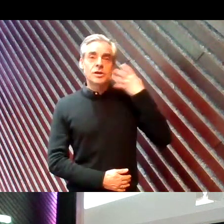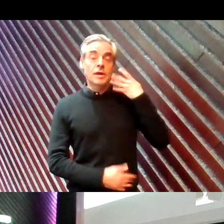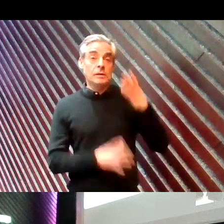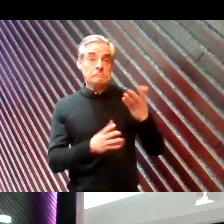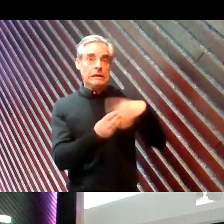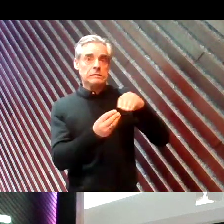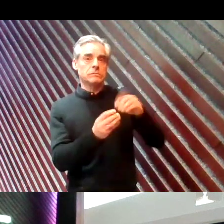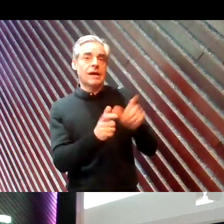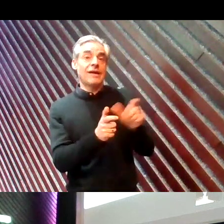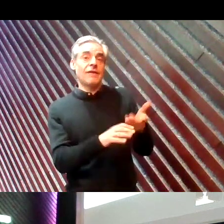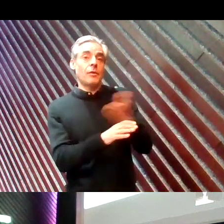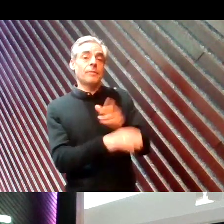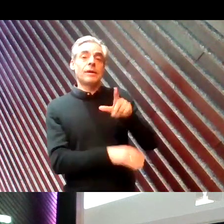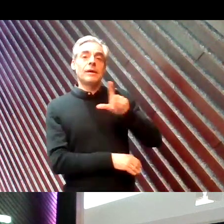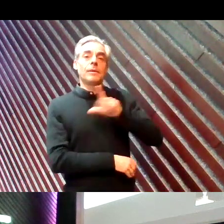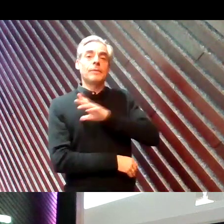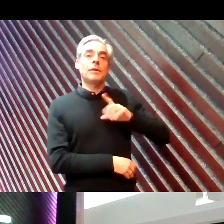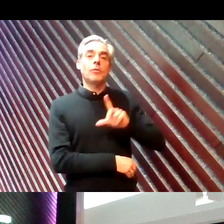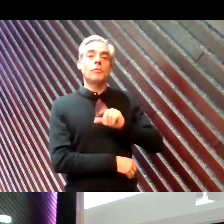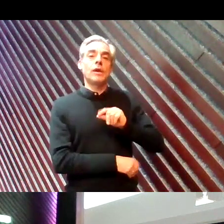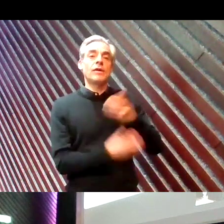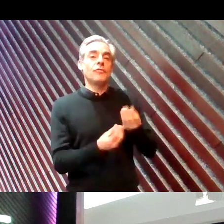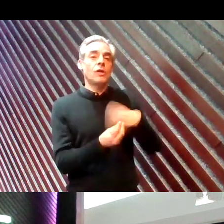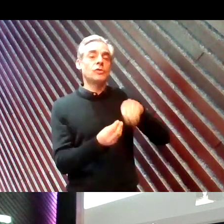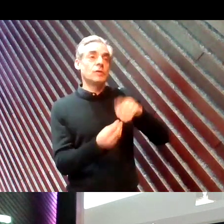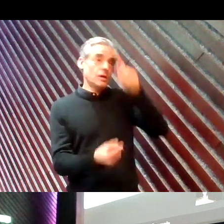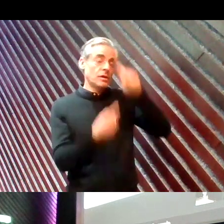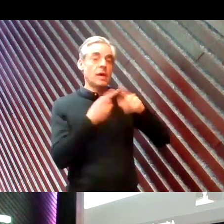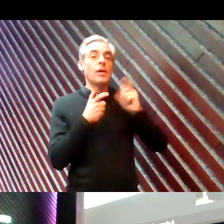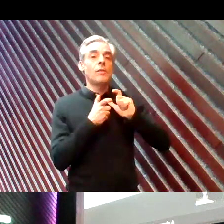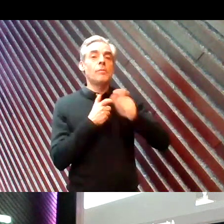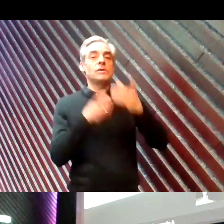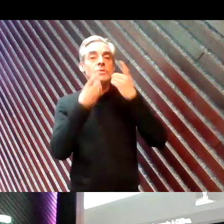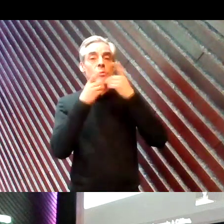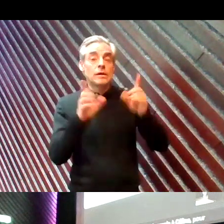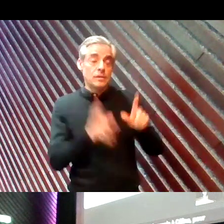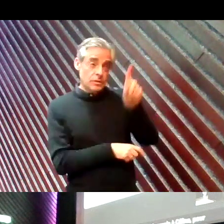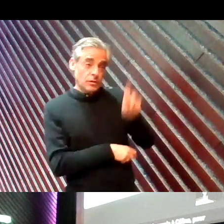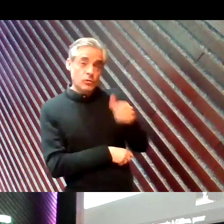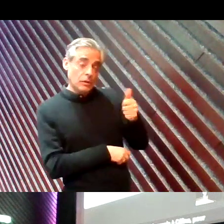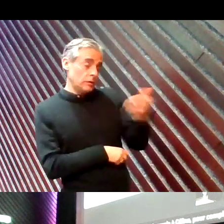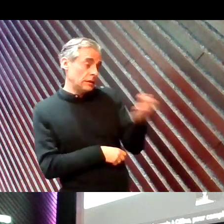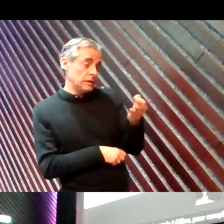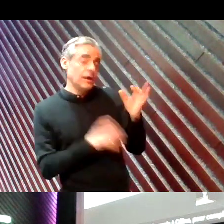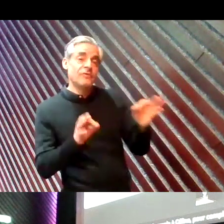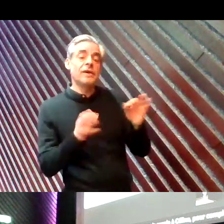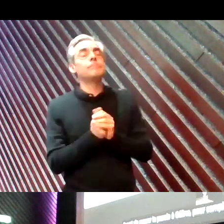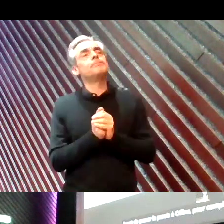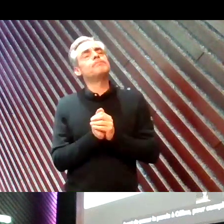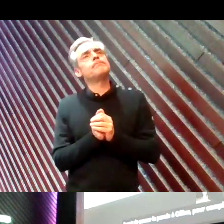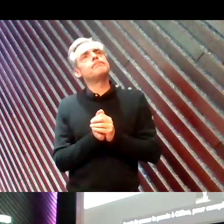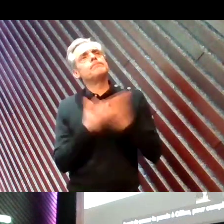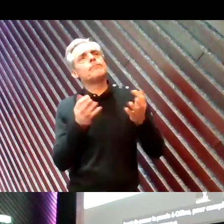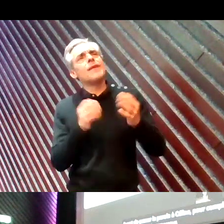Juste peut-être avant de passer la parole à Céline, qui aura certainement beaucoup de choses pour compléter cette question du processus démocratique, tu évoquais la question de